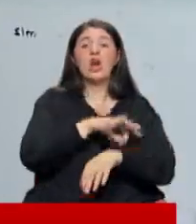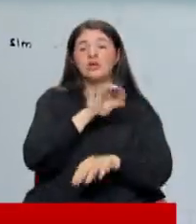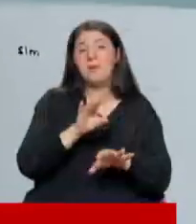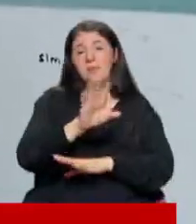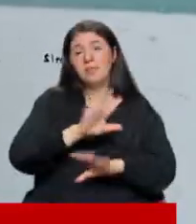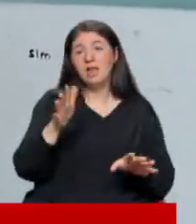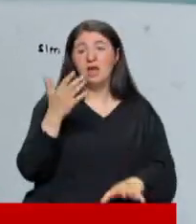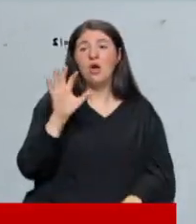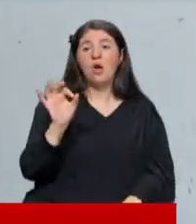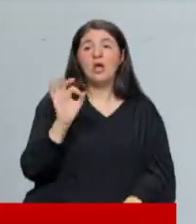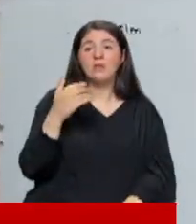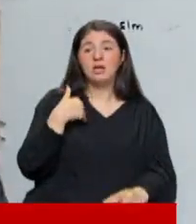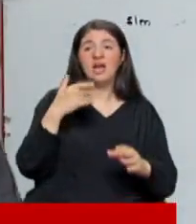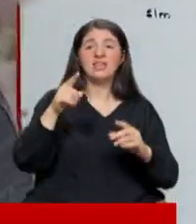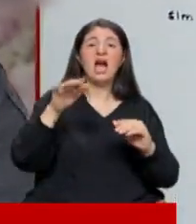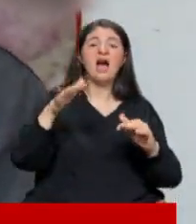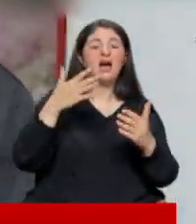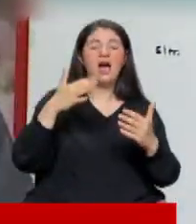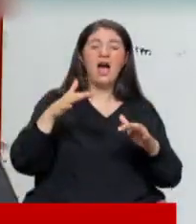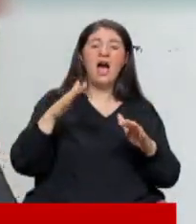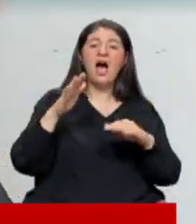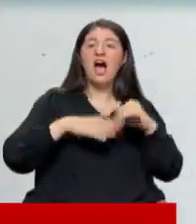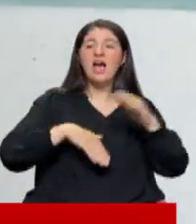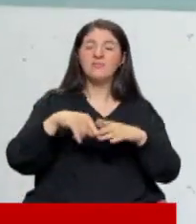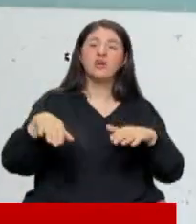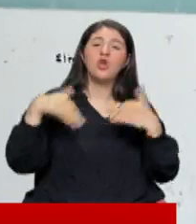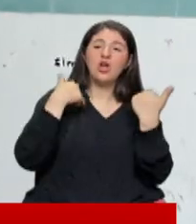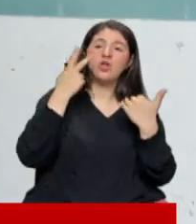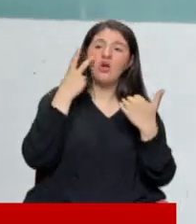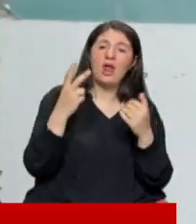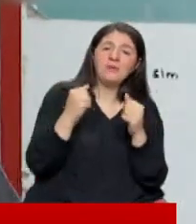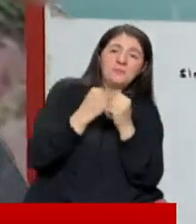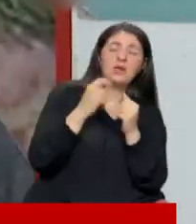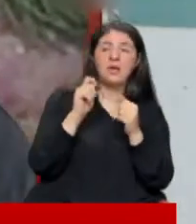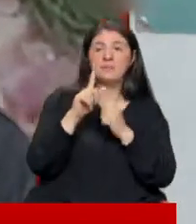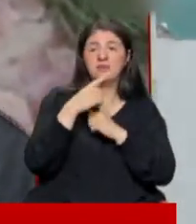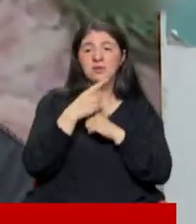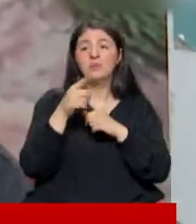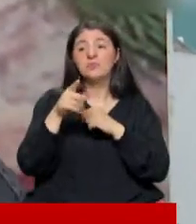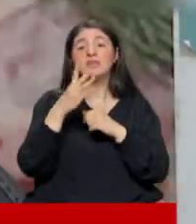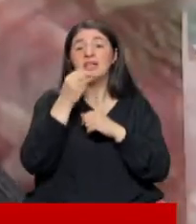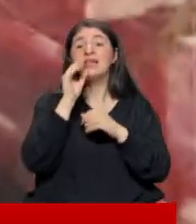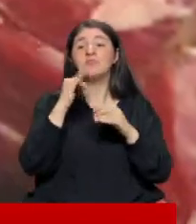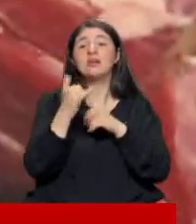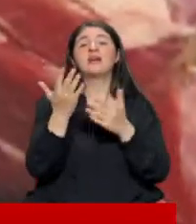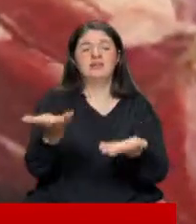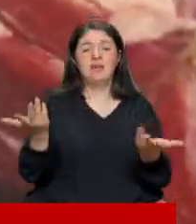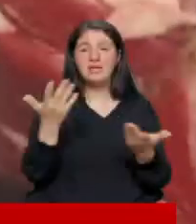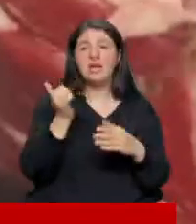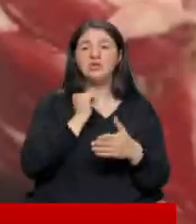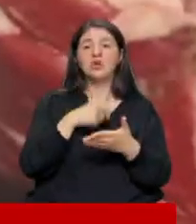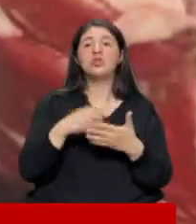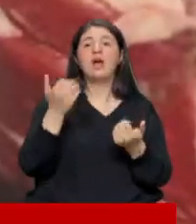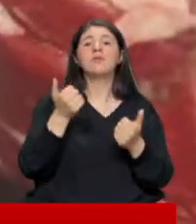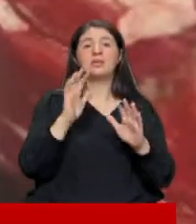öyle akıl ver derler Bize ayağımızı yorganımıza göre uzatmamızı söylediler Biz de uzatıyoruz ayağımızı yorganına göre yakında bunları da yemeyeceğiz daha askeri ücret